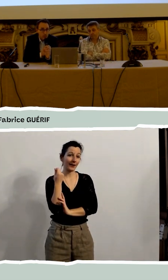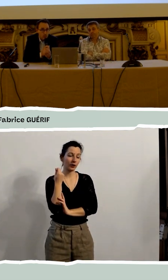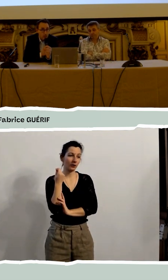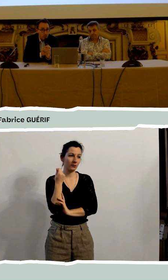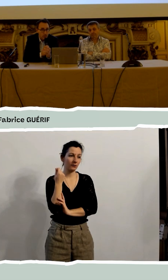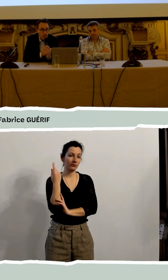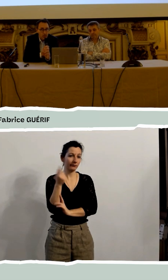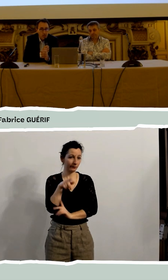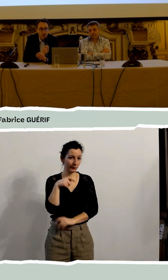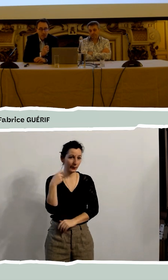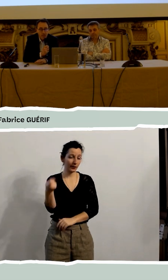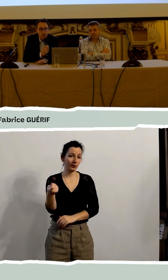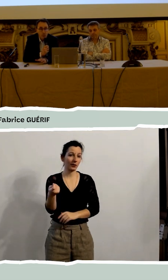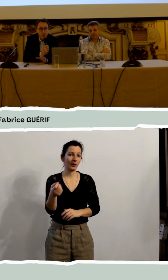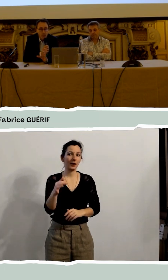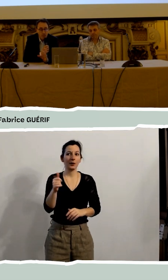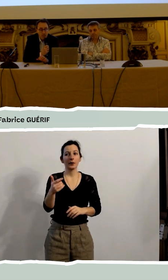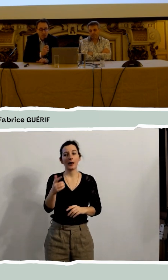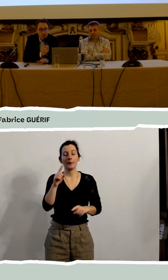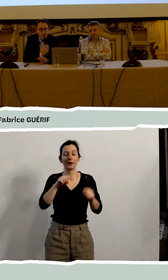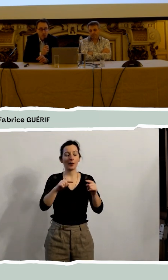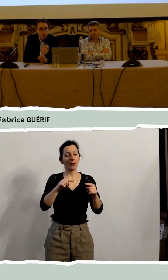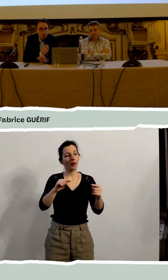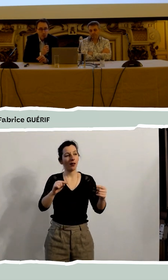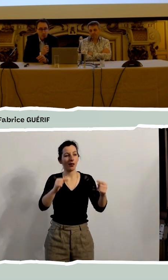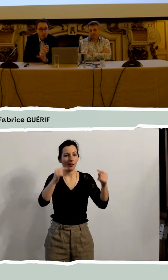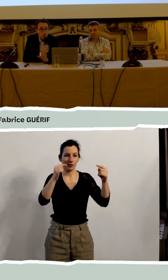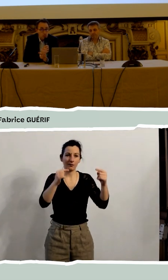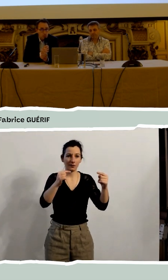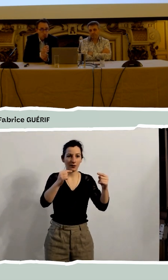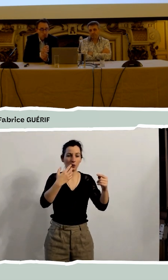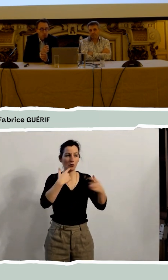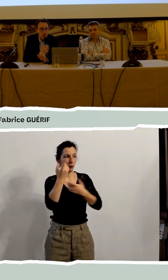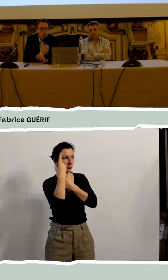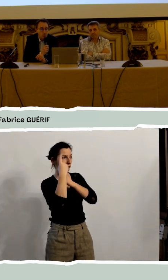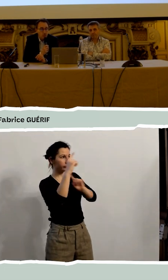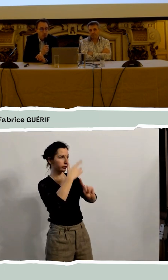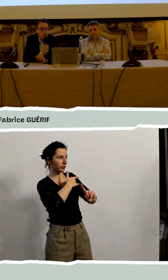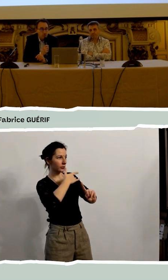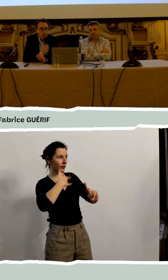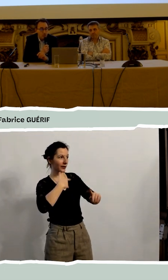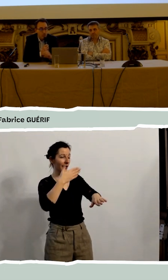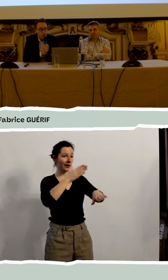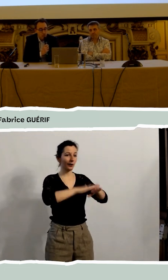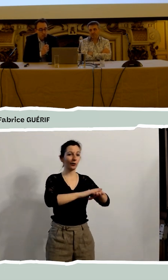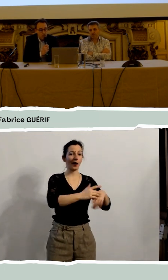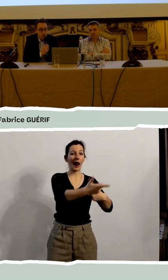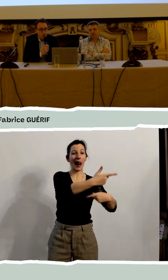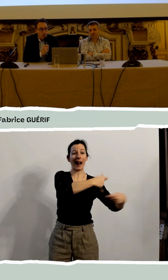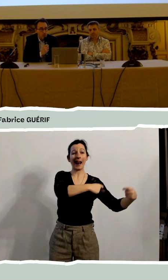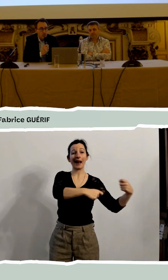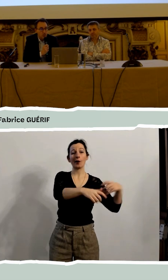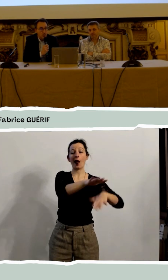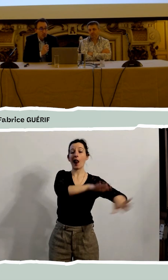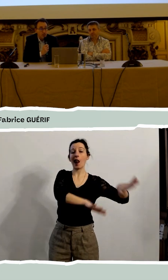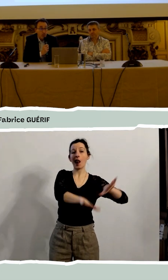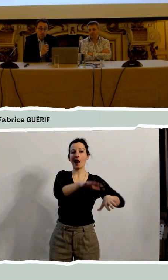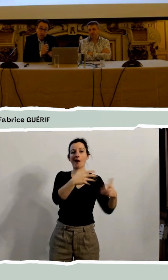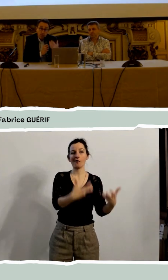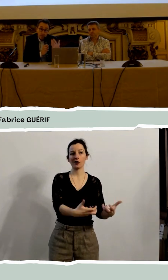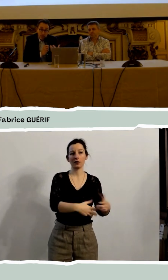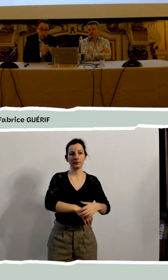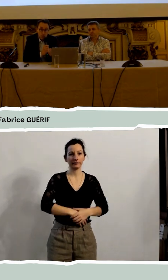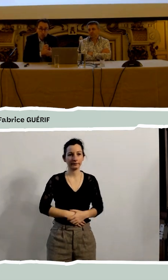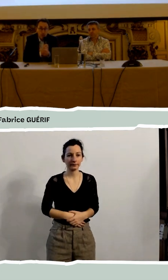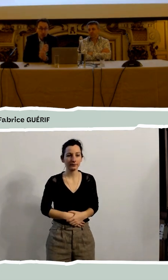Donc, il y a un peu des conflits, hein, des confrontations entre notre santé et puis l'aspect économique qui peut être associé.